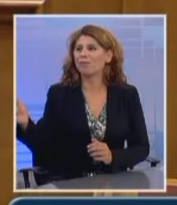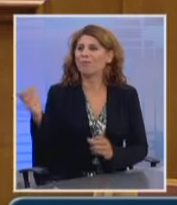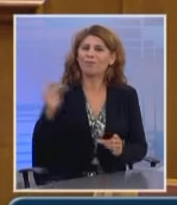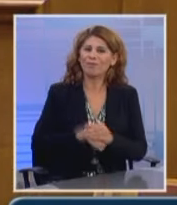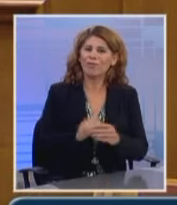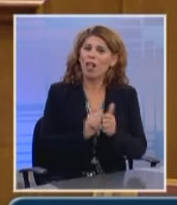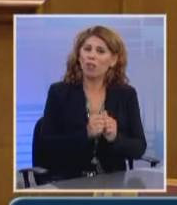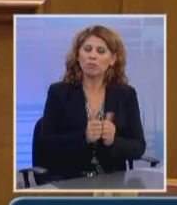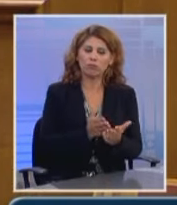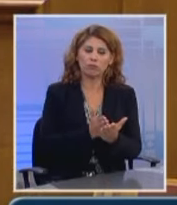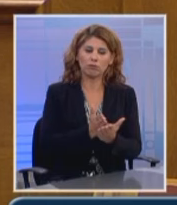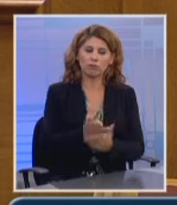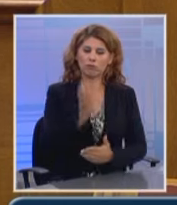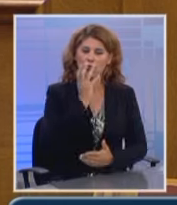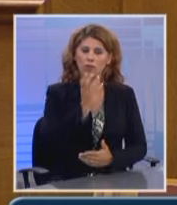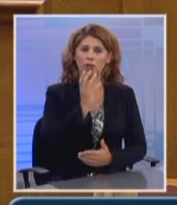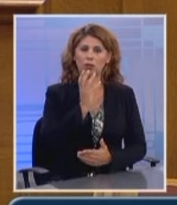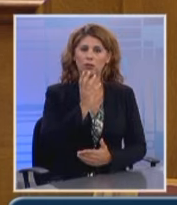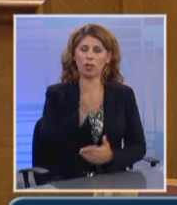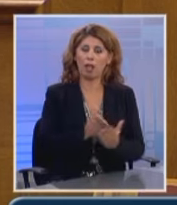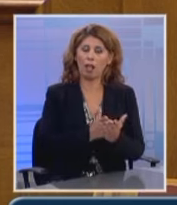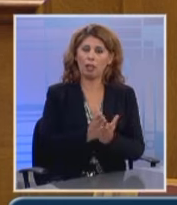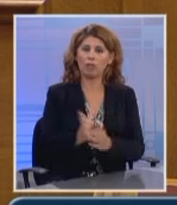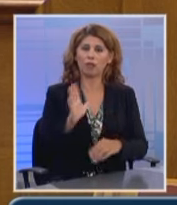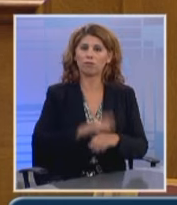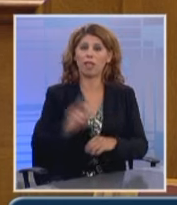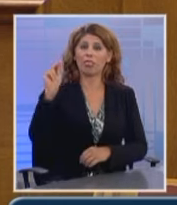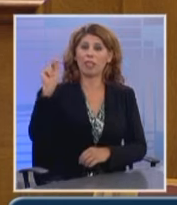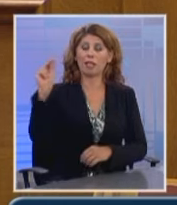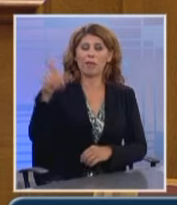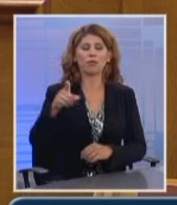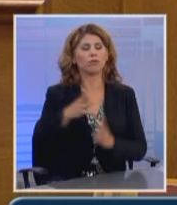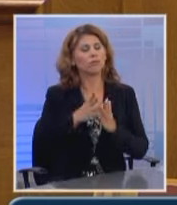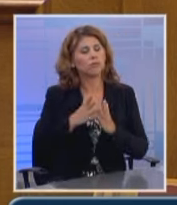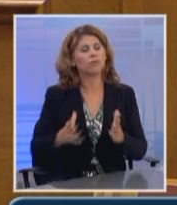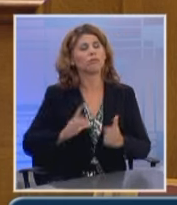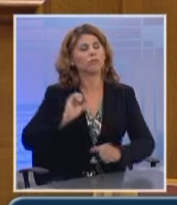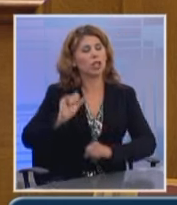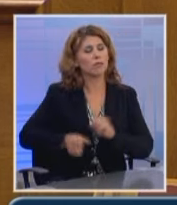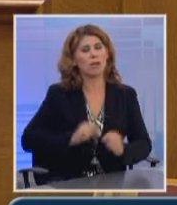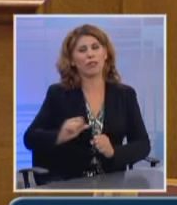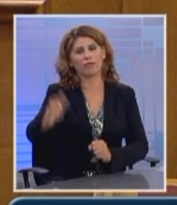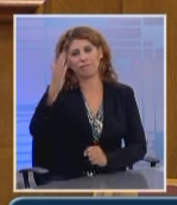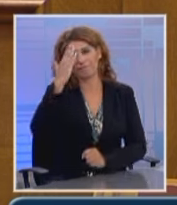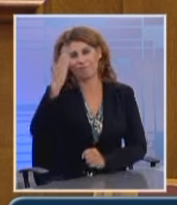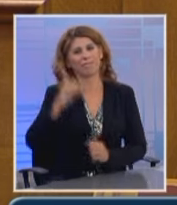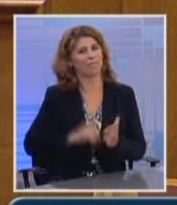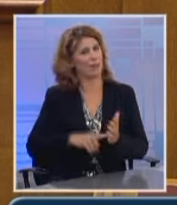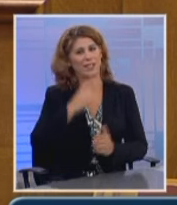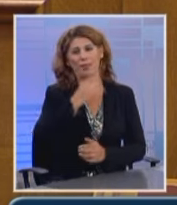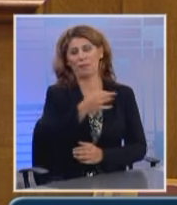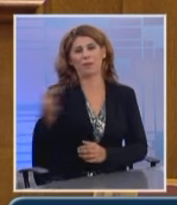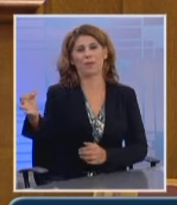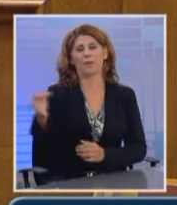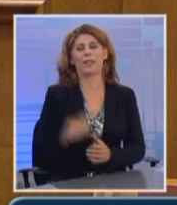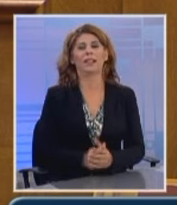με ήθος και σοβαρότητα και με ηθική δέσμευση, αποτελεί ένα σύγχρονο άθλο και ηρωισμό που αξίζει να επισημαίνεται. Η